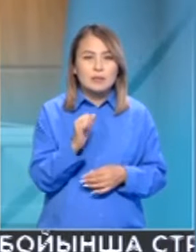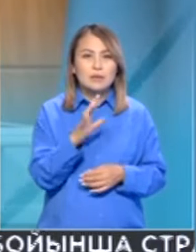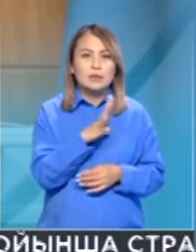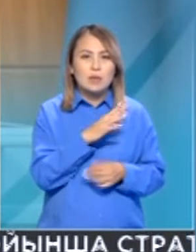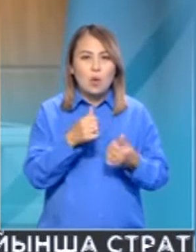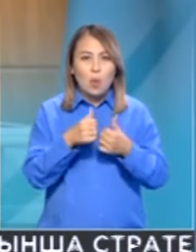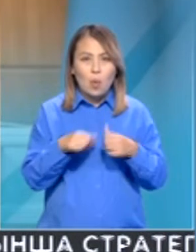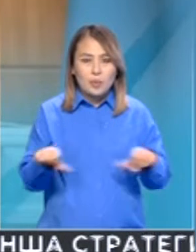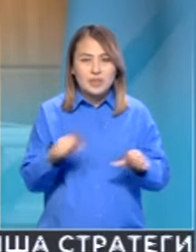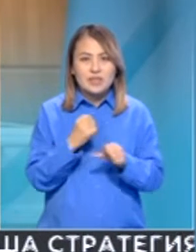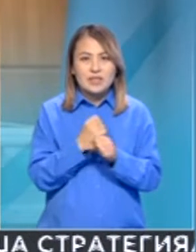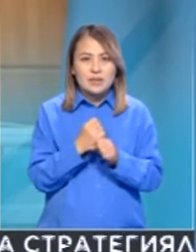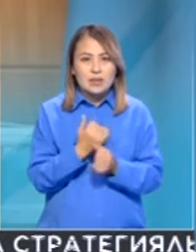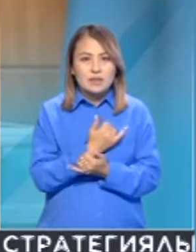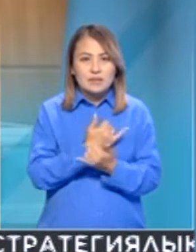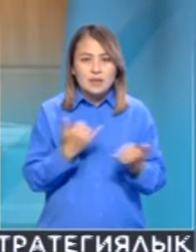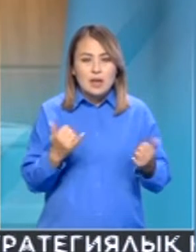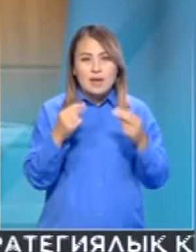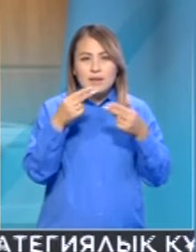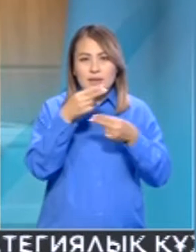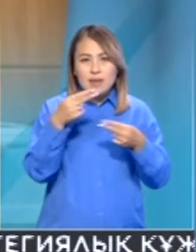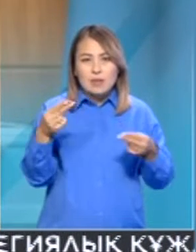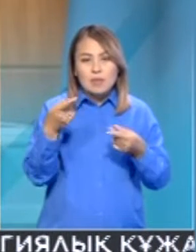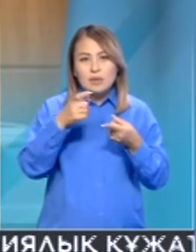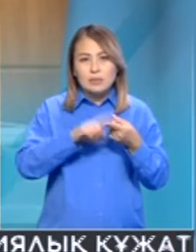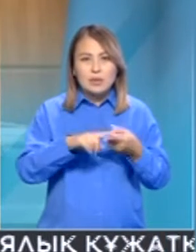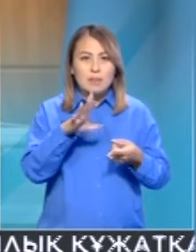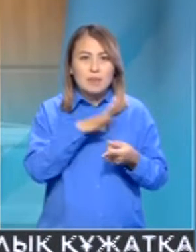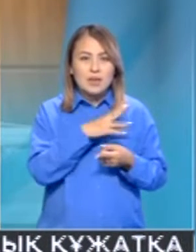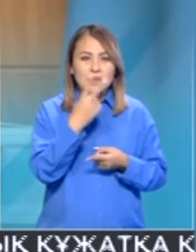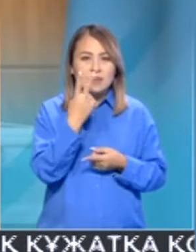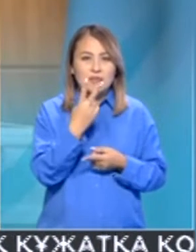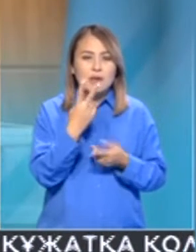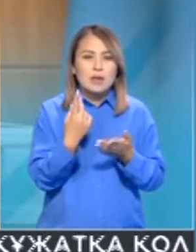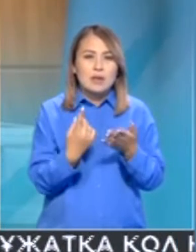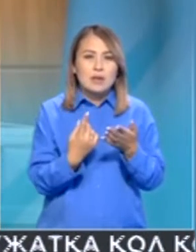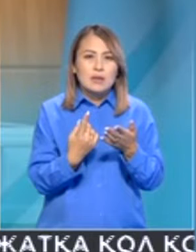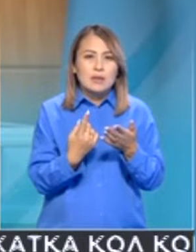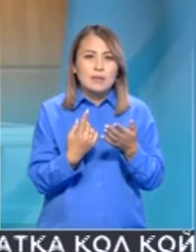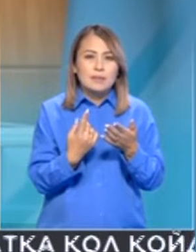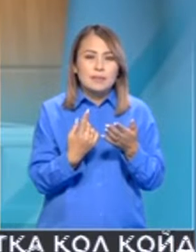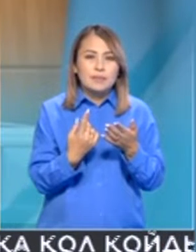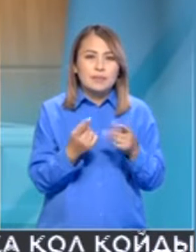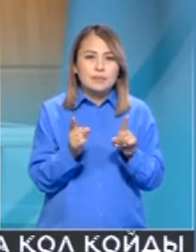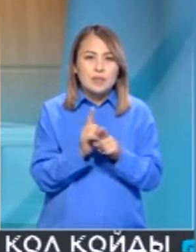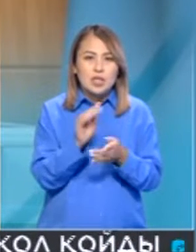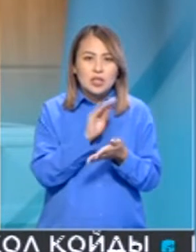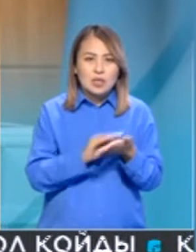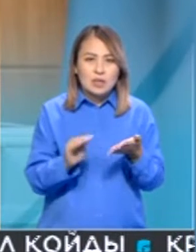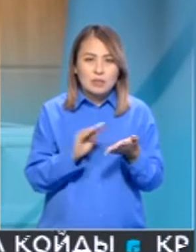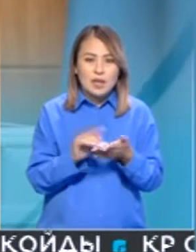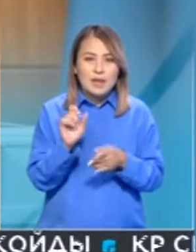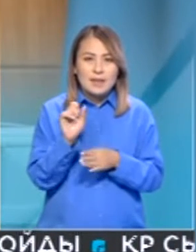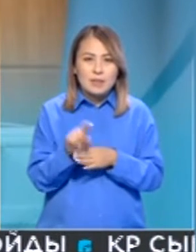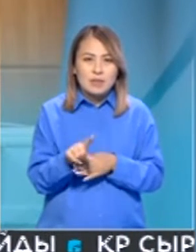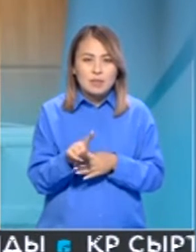лингвистикалық комиссия ұсынған тақырып бойынша көлемі 2 беттен аспайтын жазбаша тапсырма